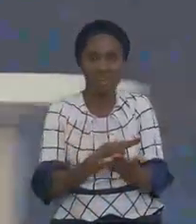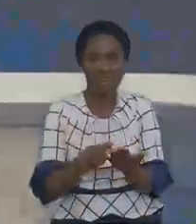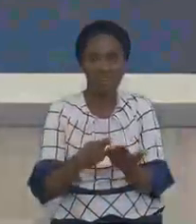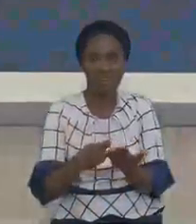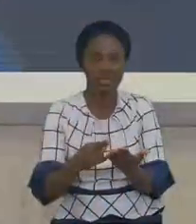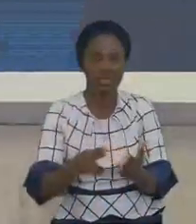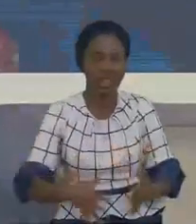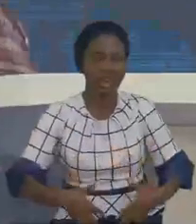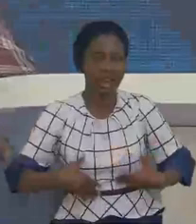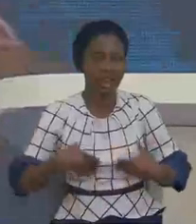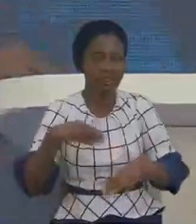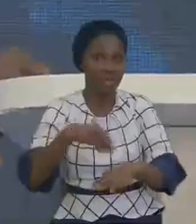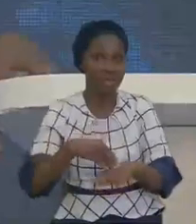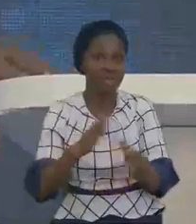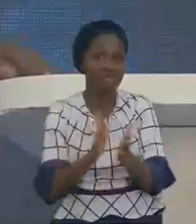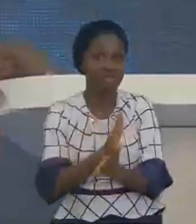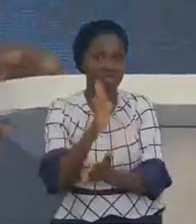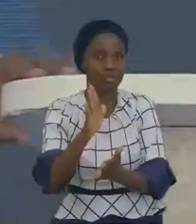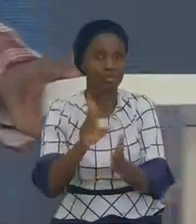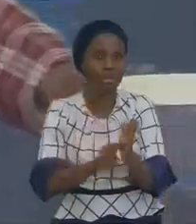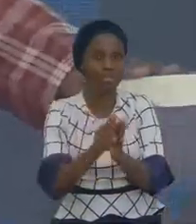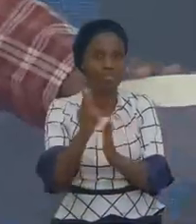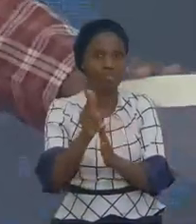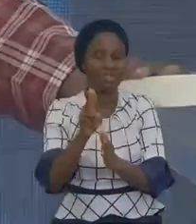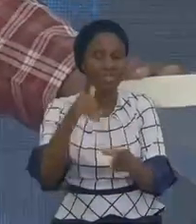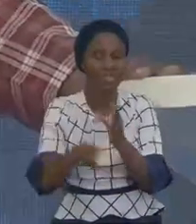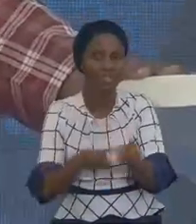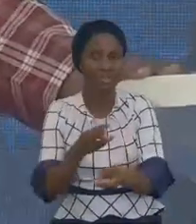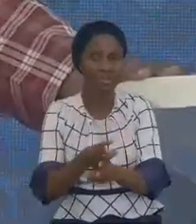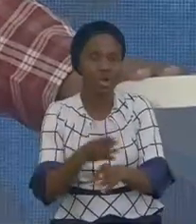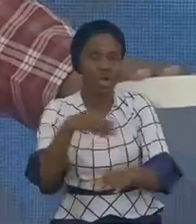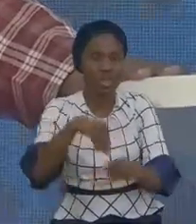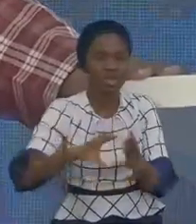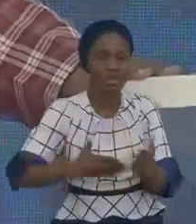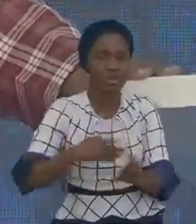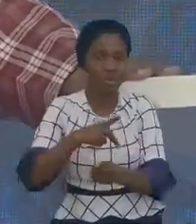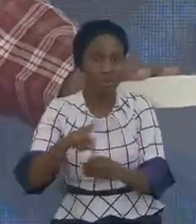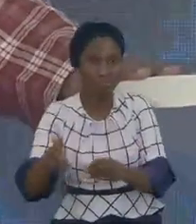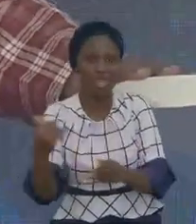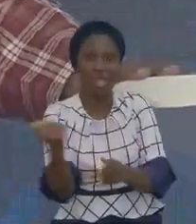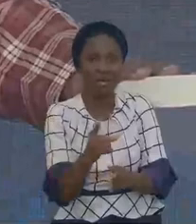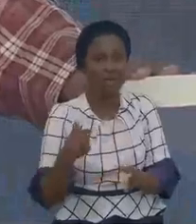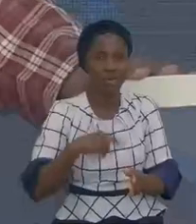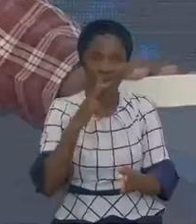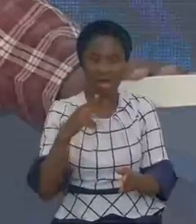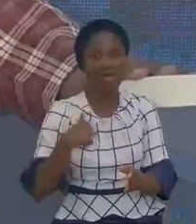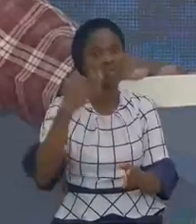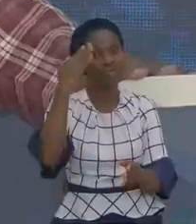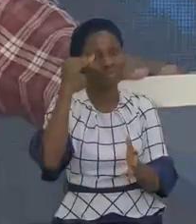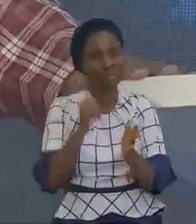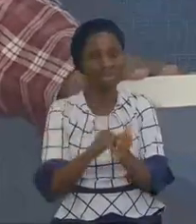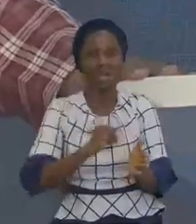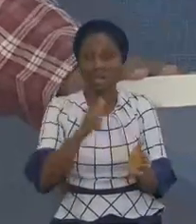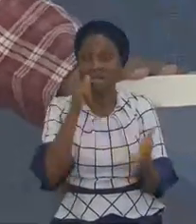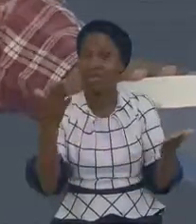l'université, dans le monde, dans la profession, partout où nous allons, nous savons que je suis là pour démontrer, je suis là